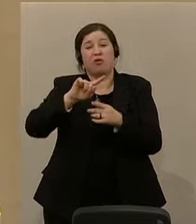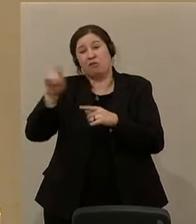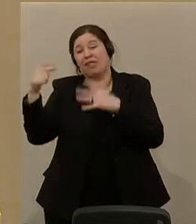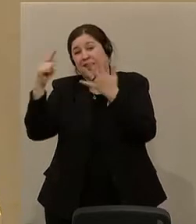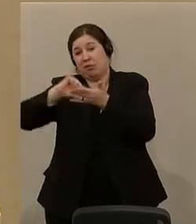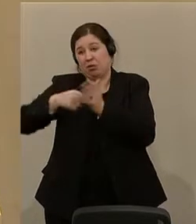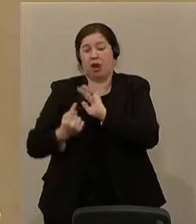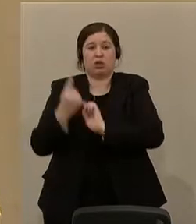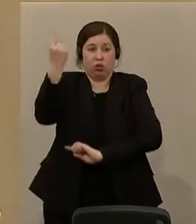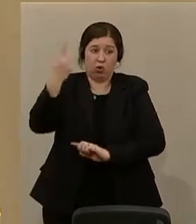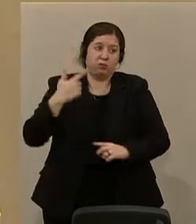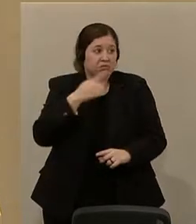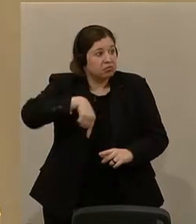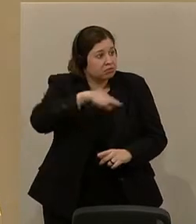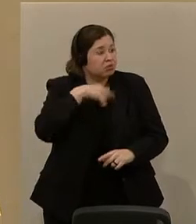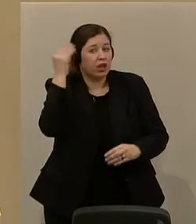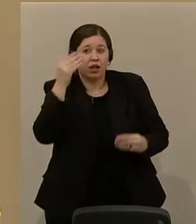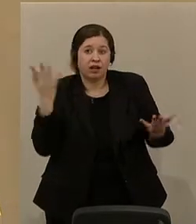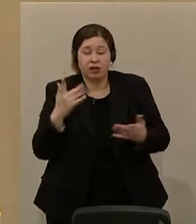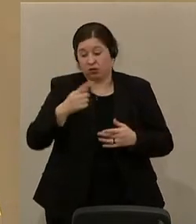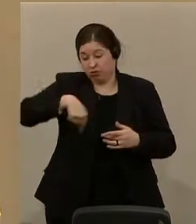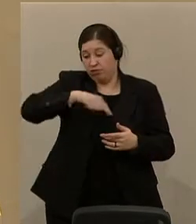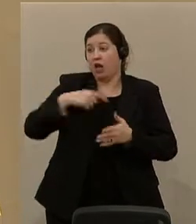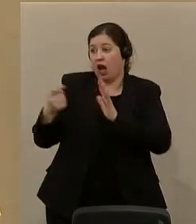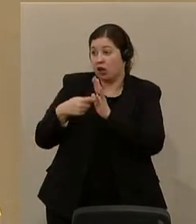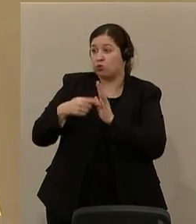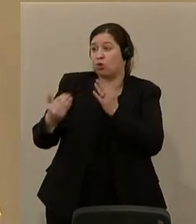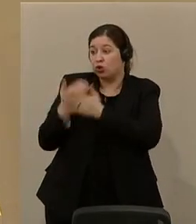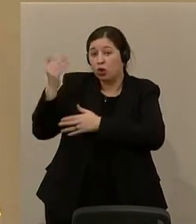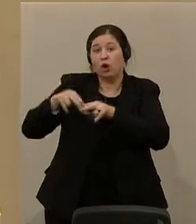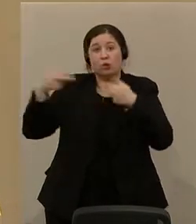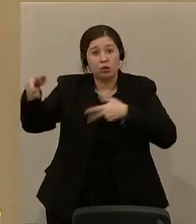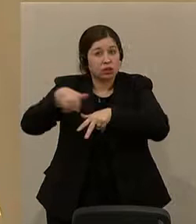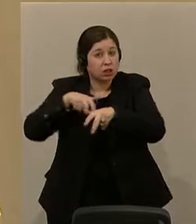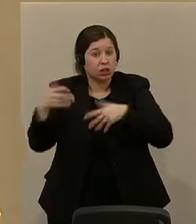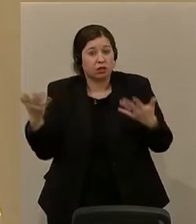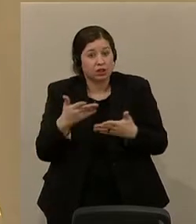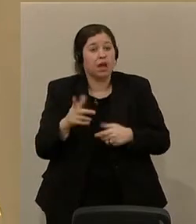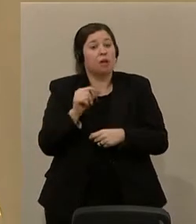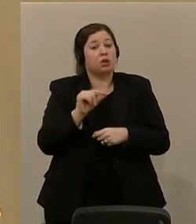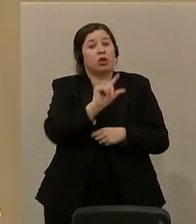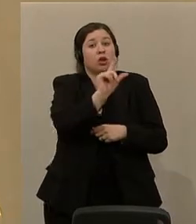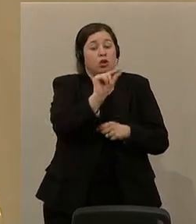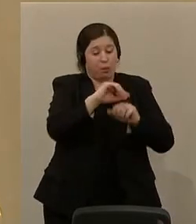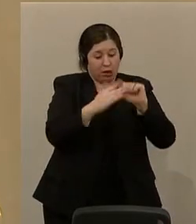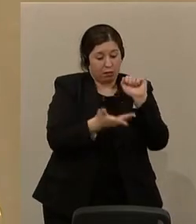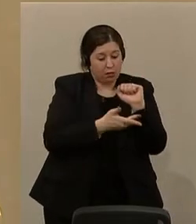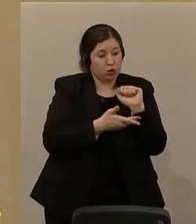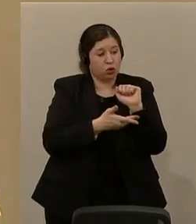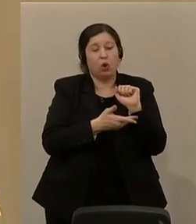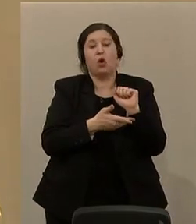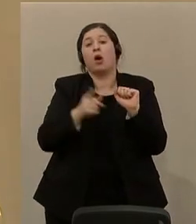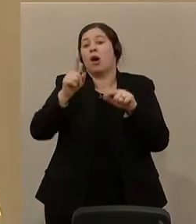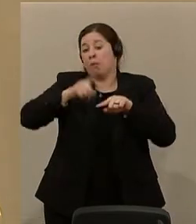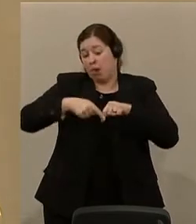daraus und was ist der anspruch das ist unser anspruch an die neue bundesregierung nämlich dass dies das neue budget das doppelbudget dass wir bald zur vorlage